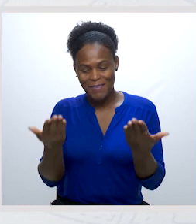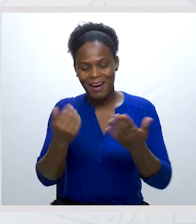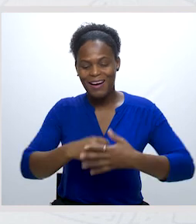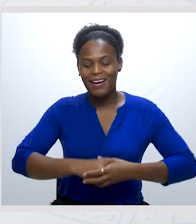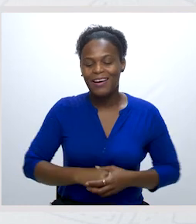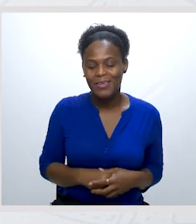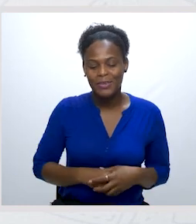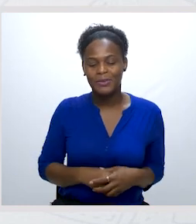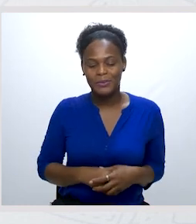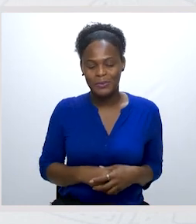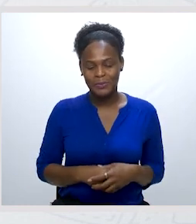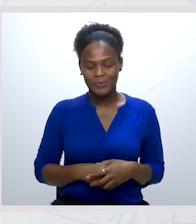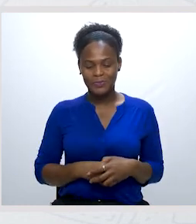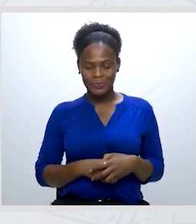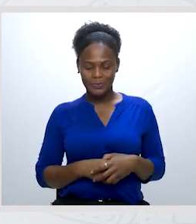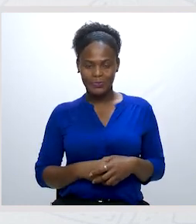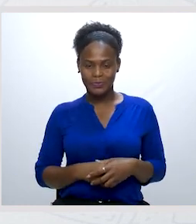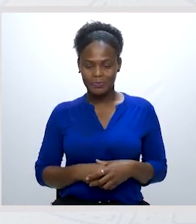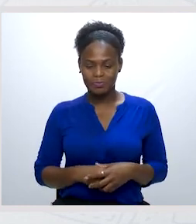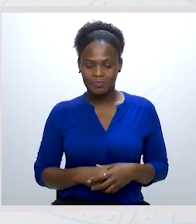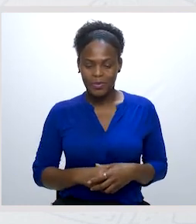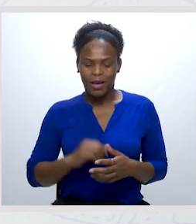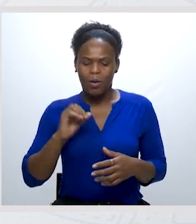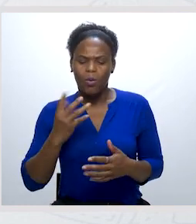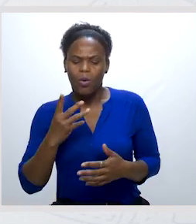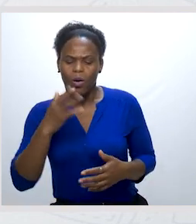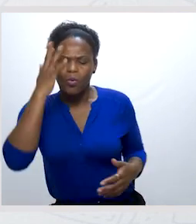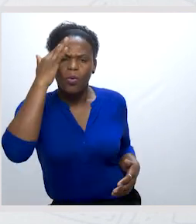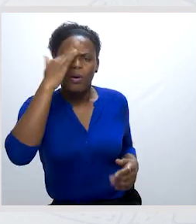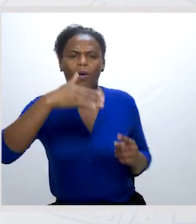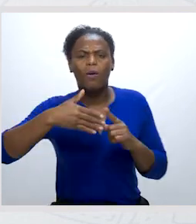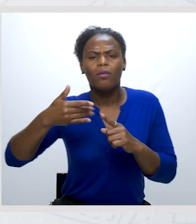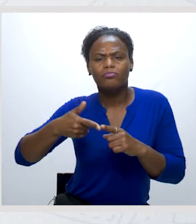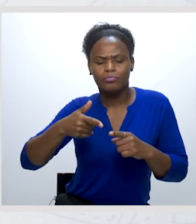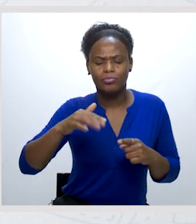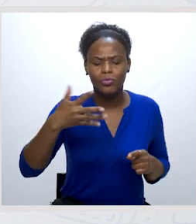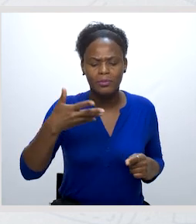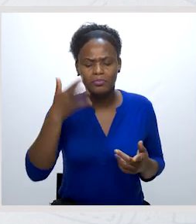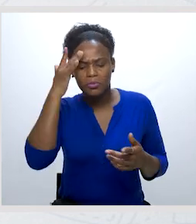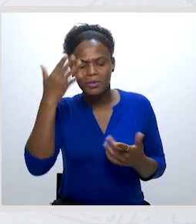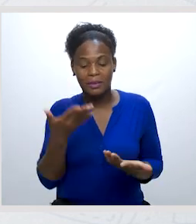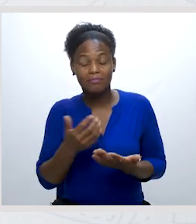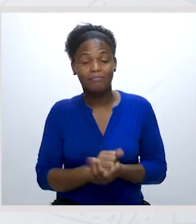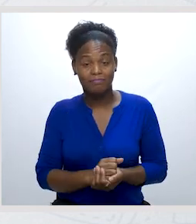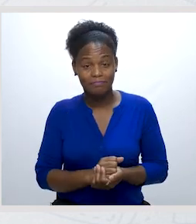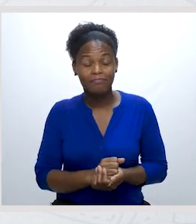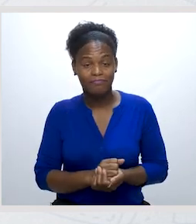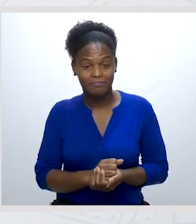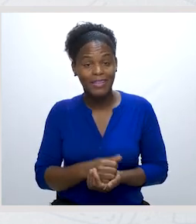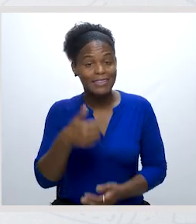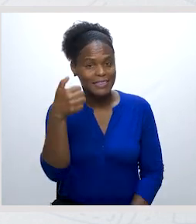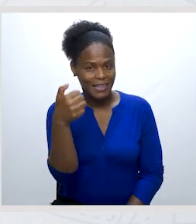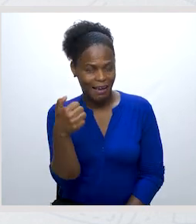Alors, quel numéro vous avez mis ici? Numéro 5, très